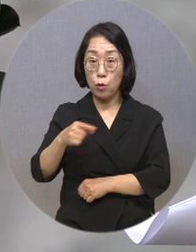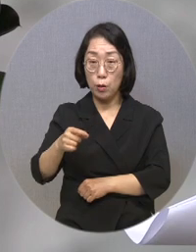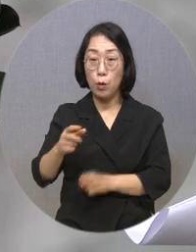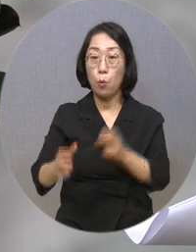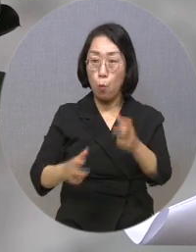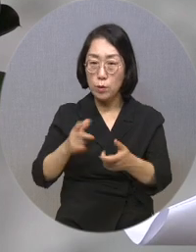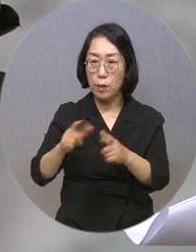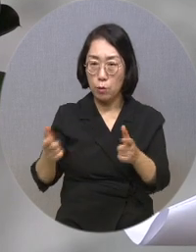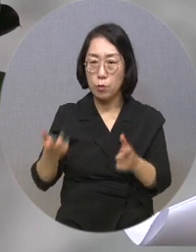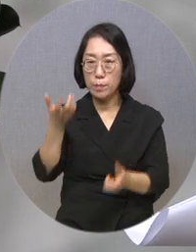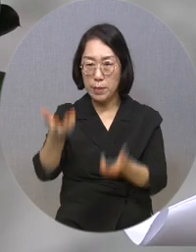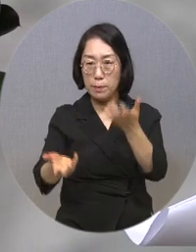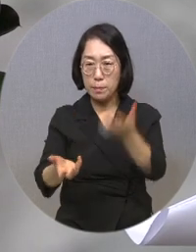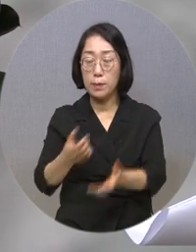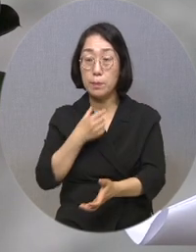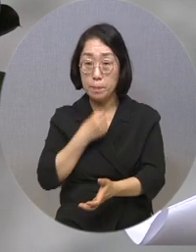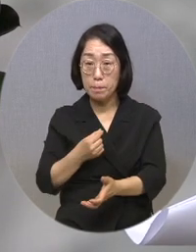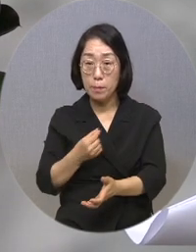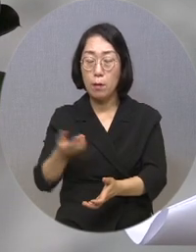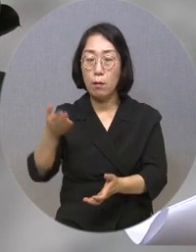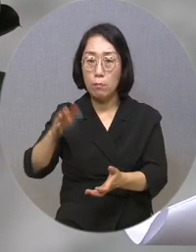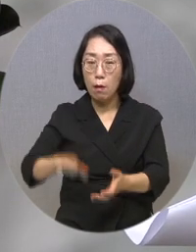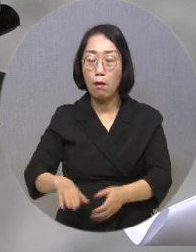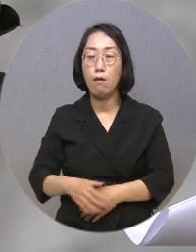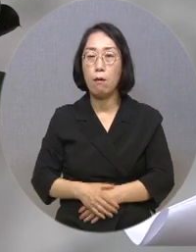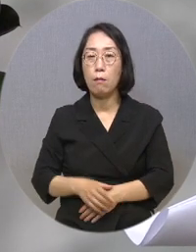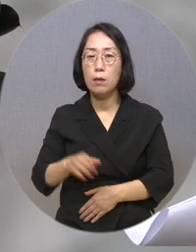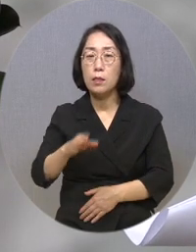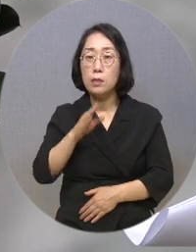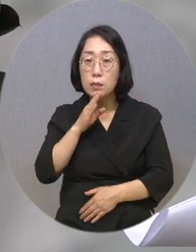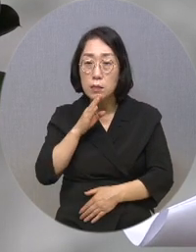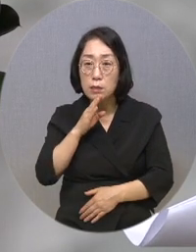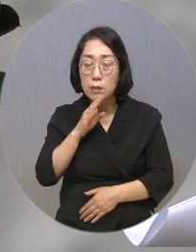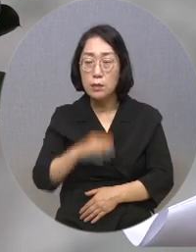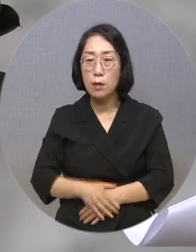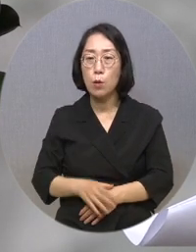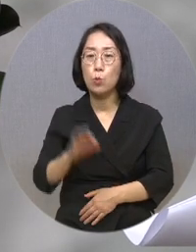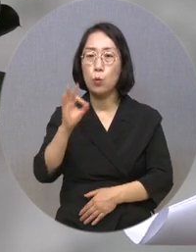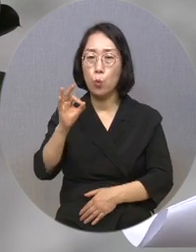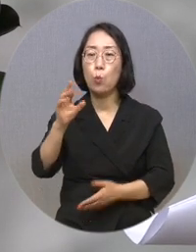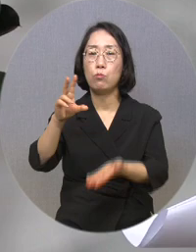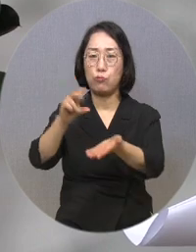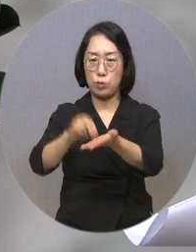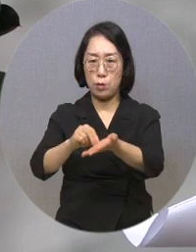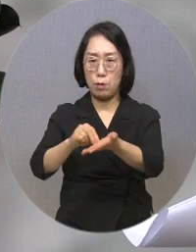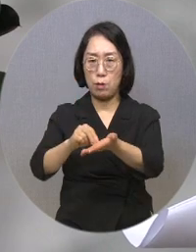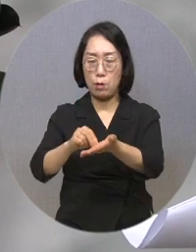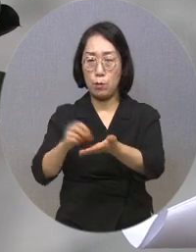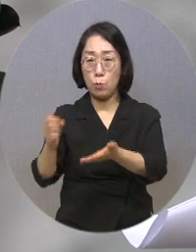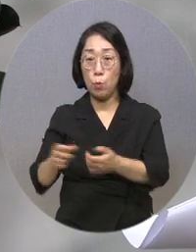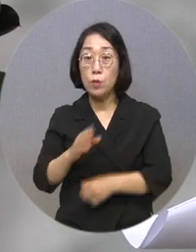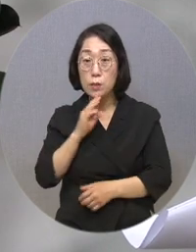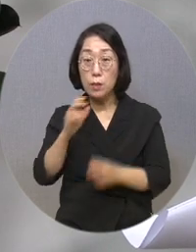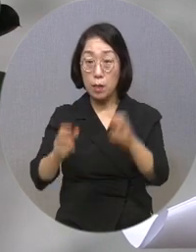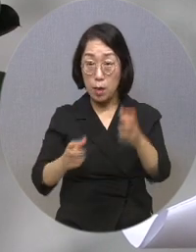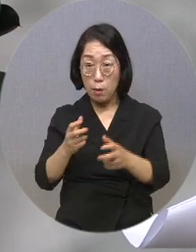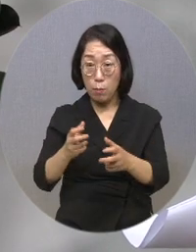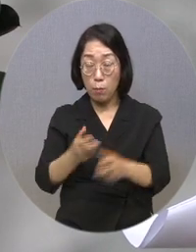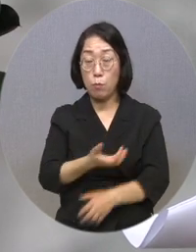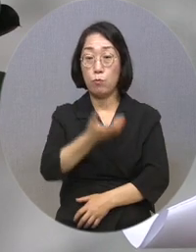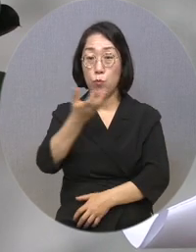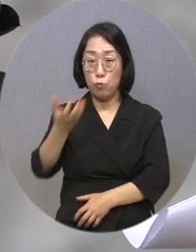하지만 조성원가로 공급하는 게 아니라 현시가로 공급합니다. 그리고 기업이 들어와서 100억을